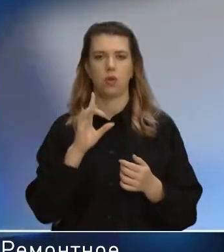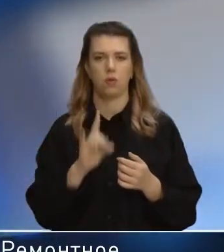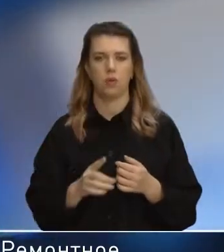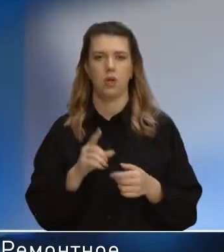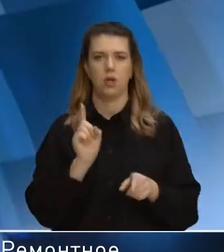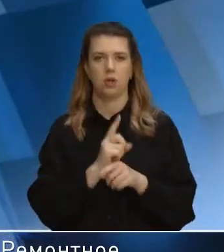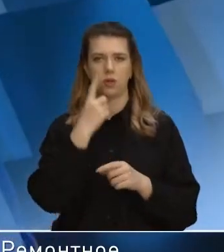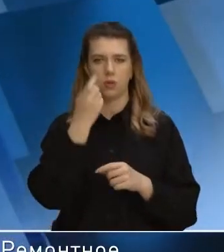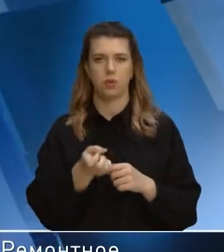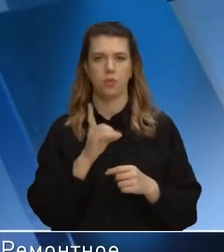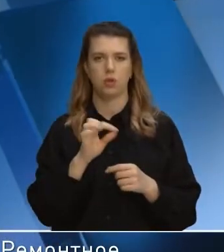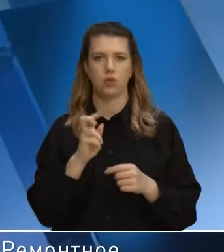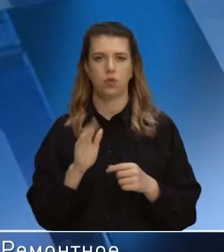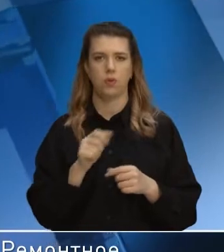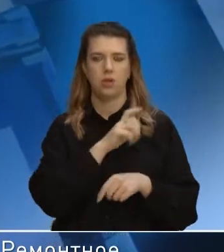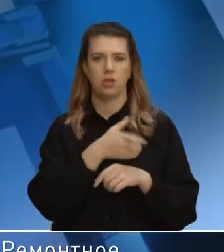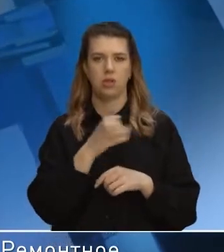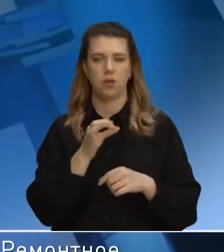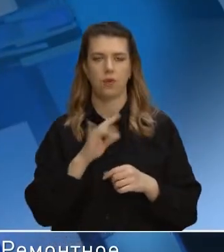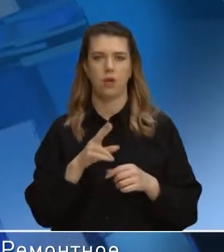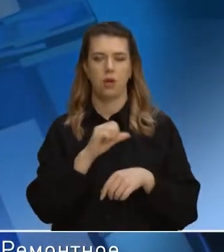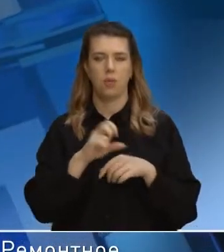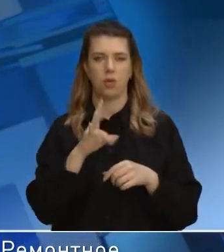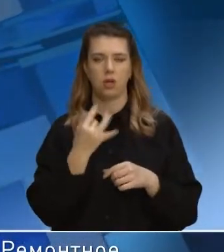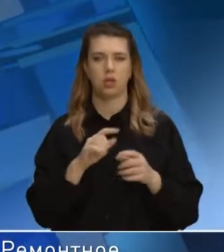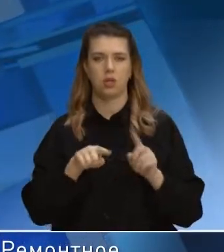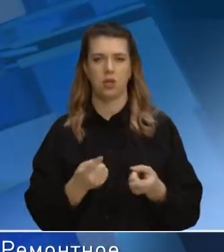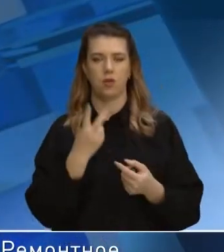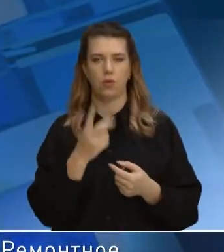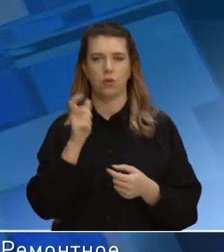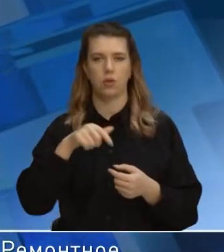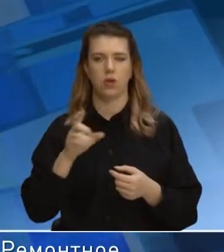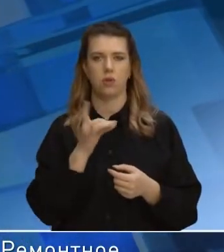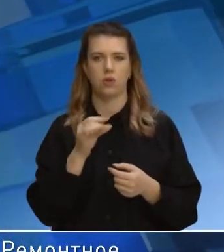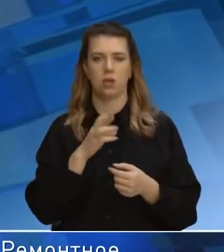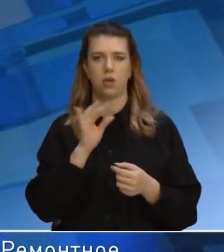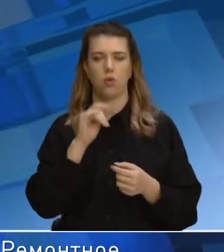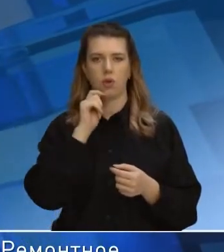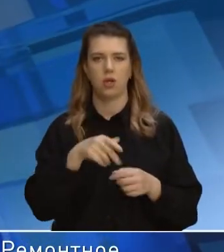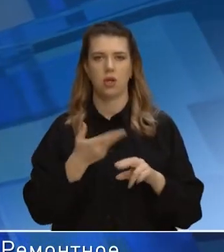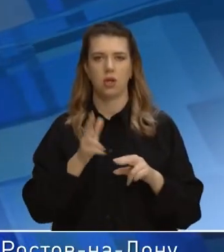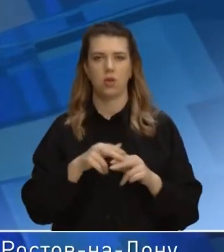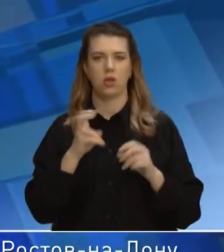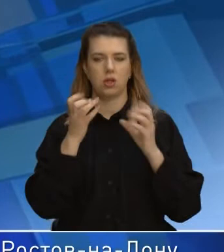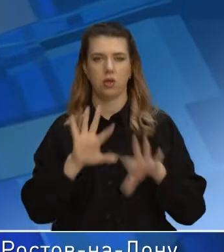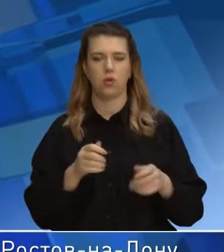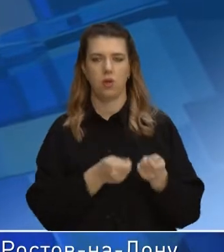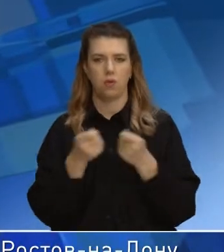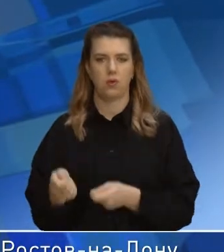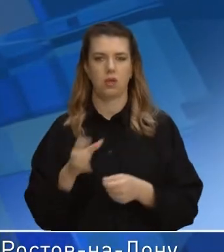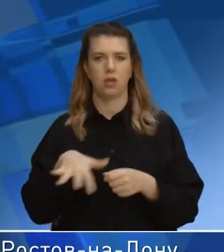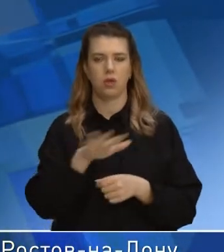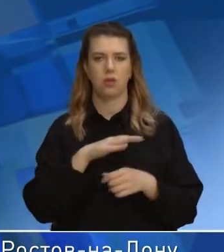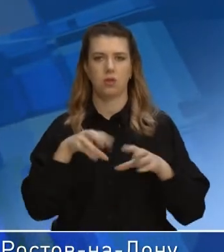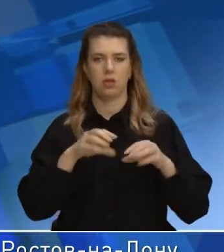рублей об этом сообщают в пресс-службе силовиков пограничный наряд задержал двух граждан россии и украины которые незаконно переместились